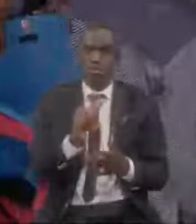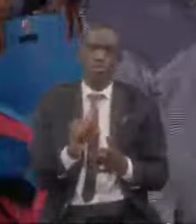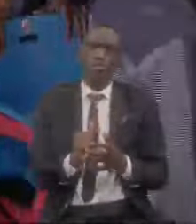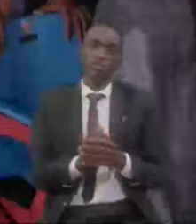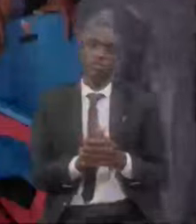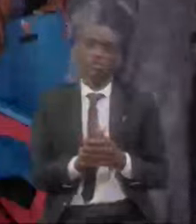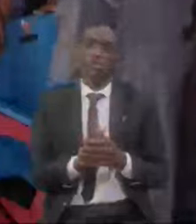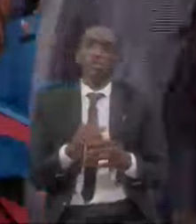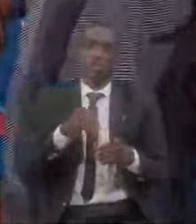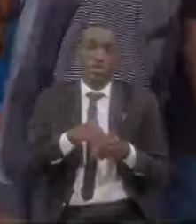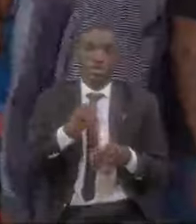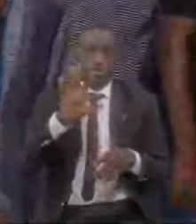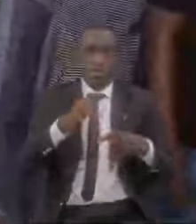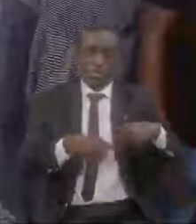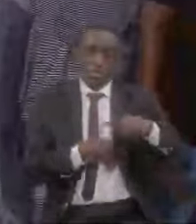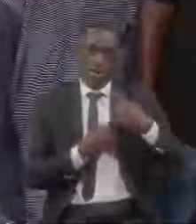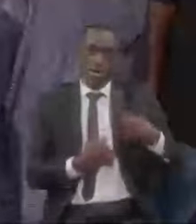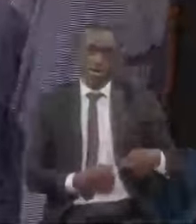dans ton cœur,